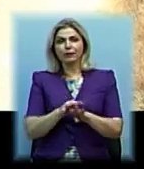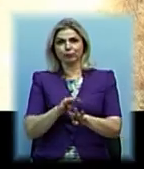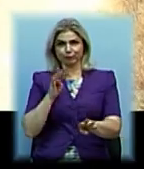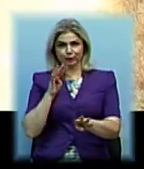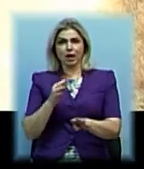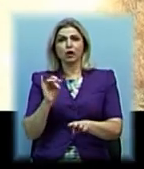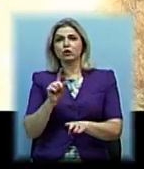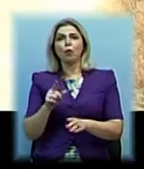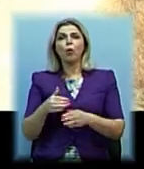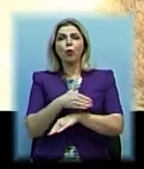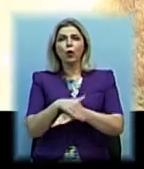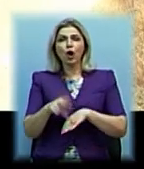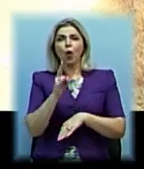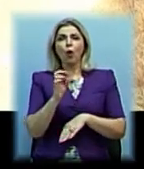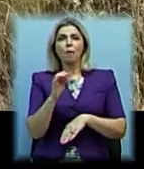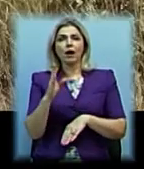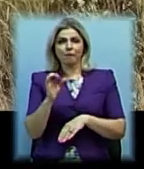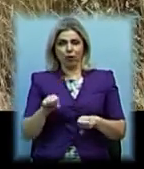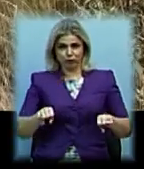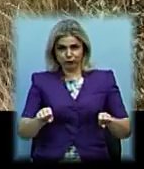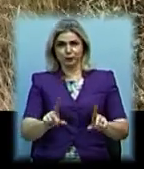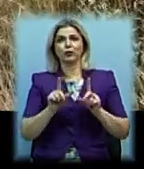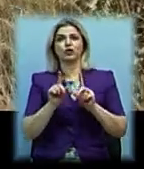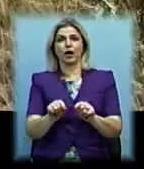проїхати вулицями Коблевого. Вирушають.